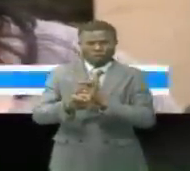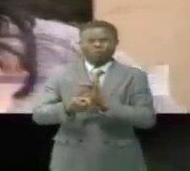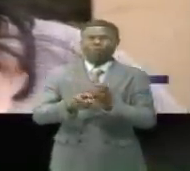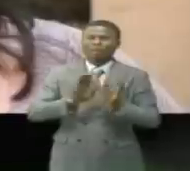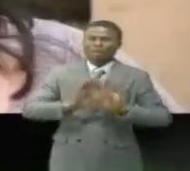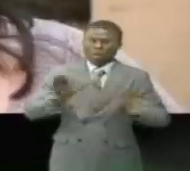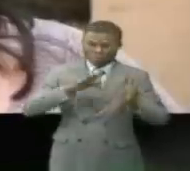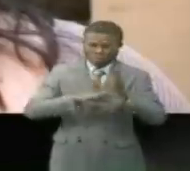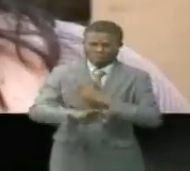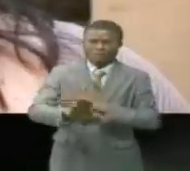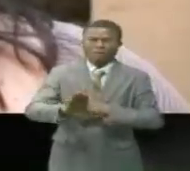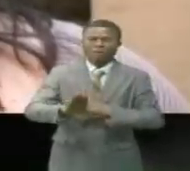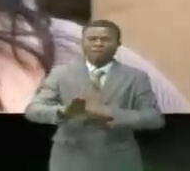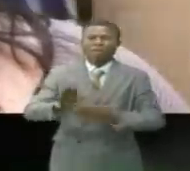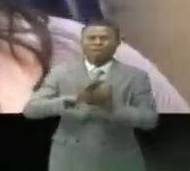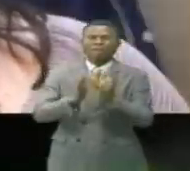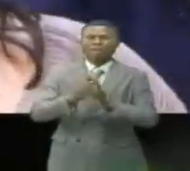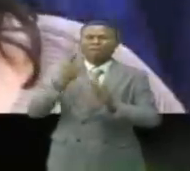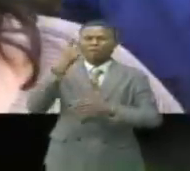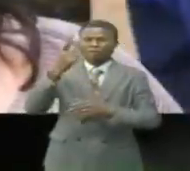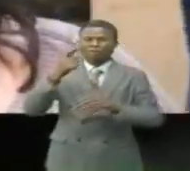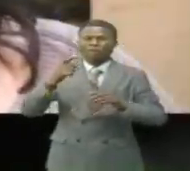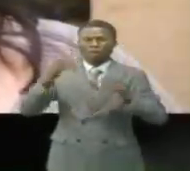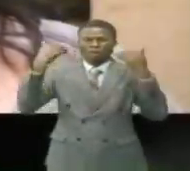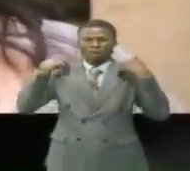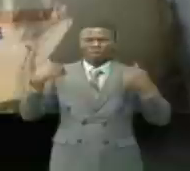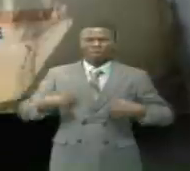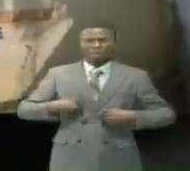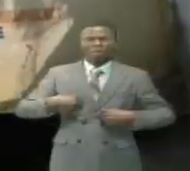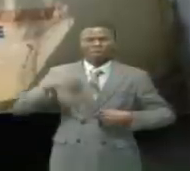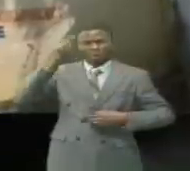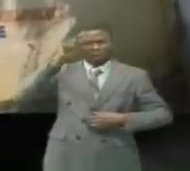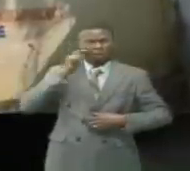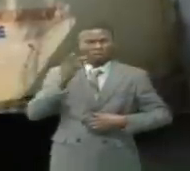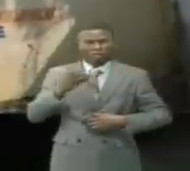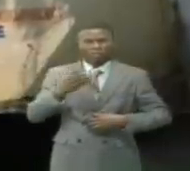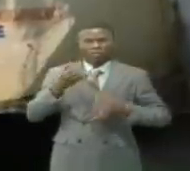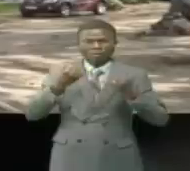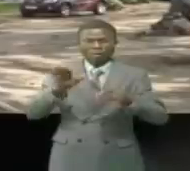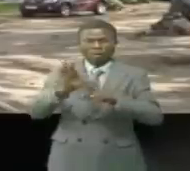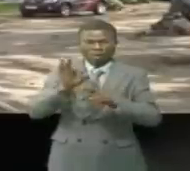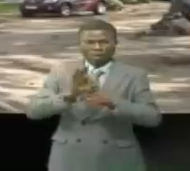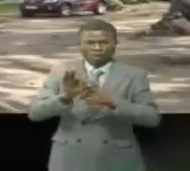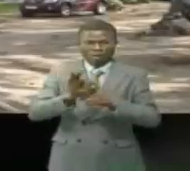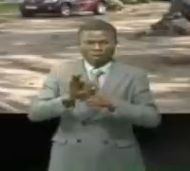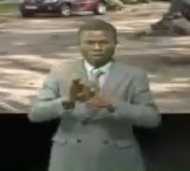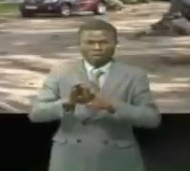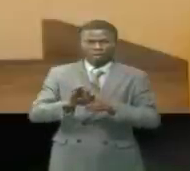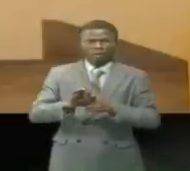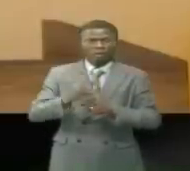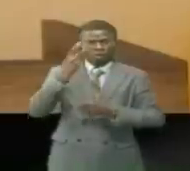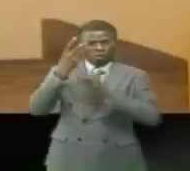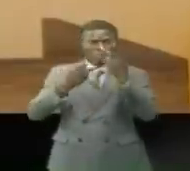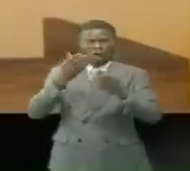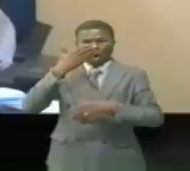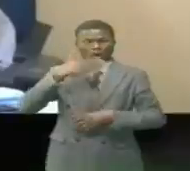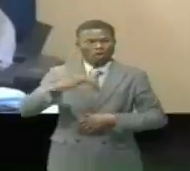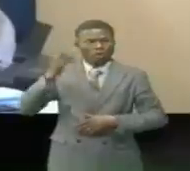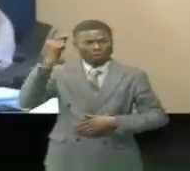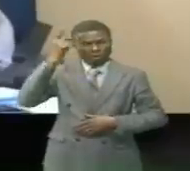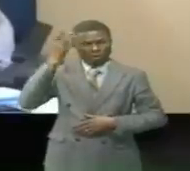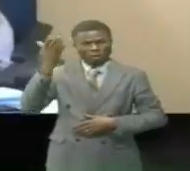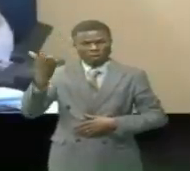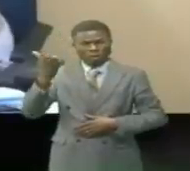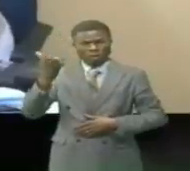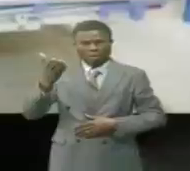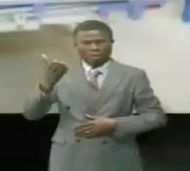l'accessibilité et l'inclusion, la santé sexuelle et reproductive. Cette formation s'en est suivie d'une descente de quelques hôpitaux de la place,